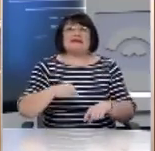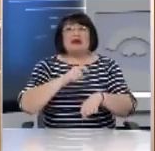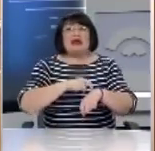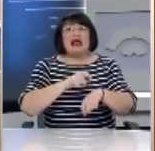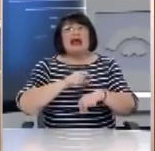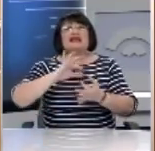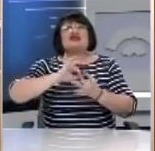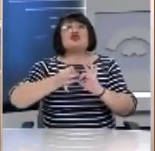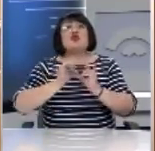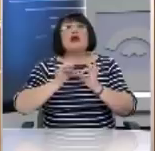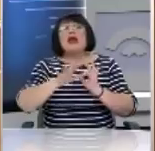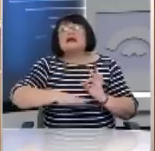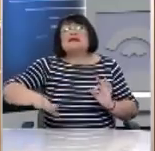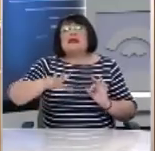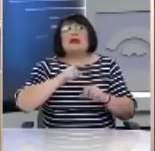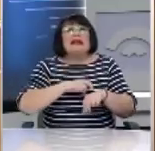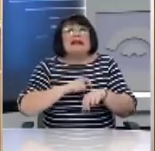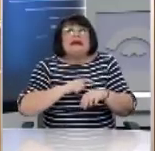συνθήκη.